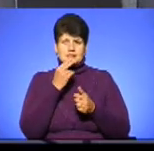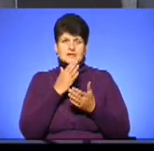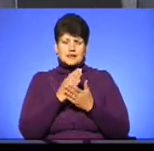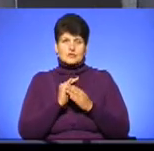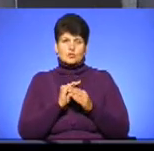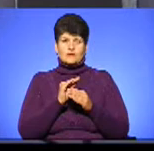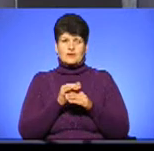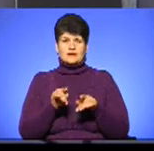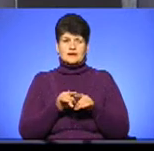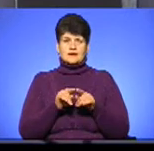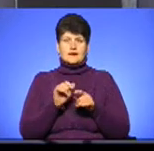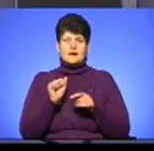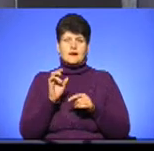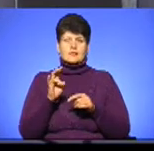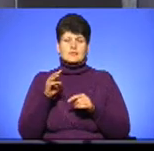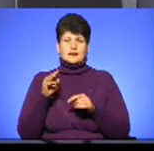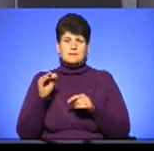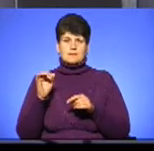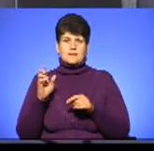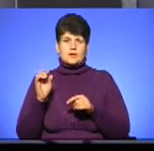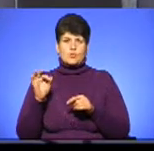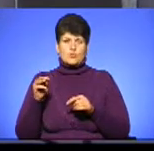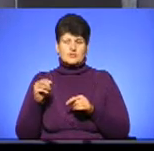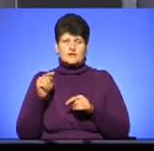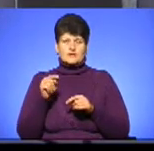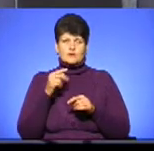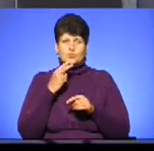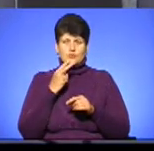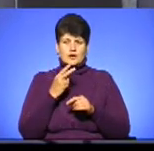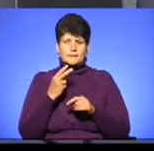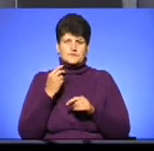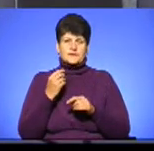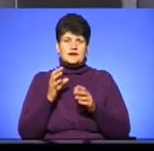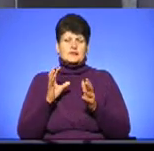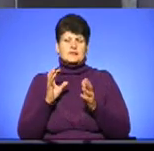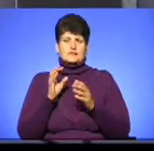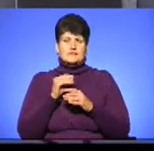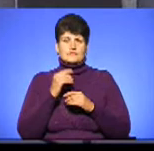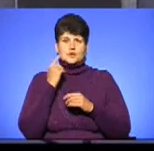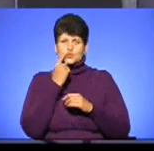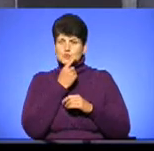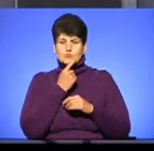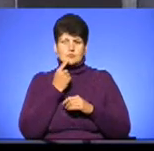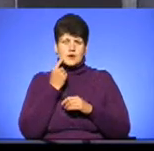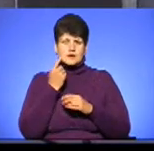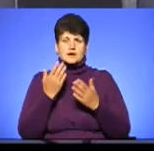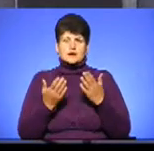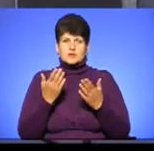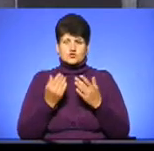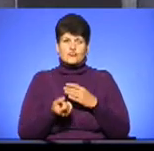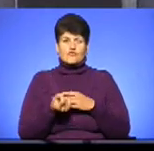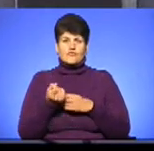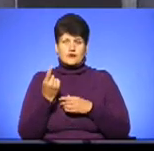додається також такий антибіотик, як тетрациклін, і він локалізовується в кістках, в зубах, зокрема. І якщо буде